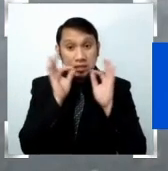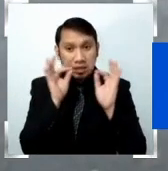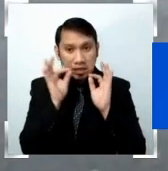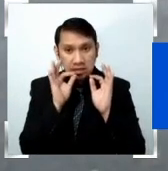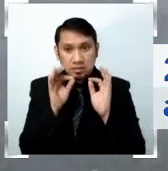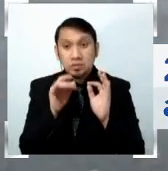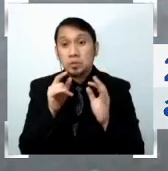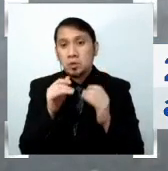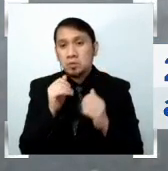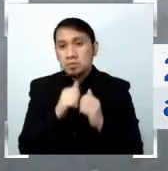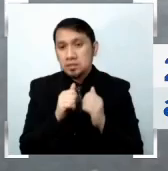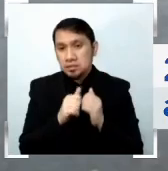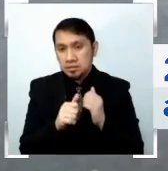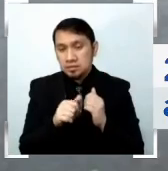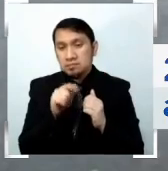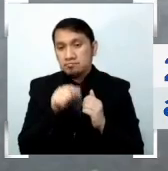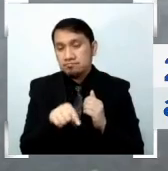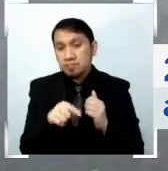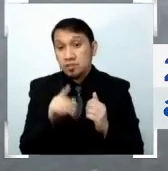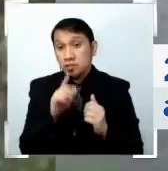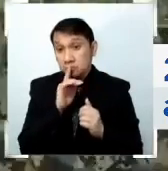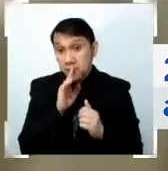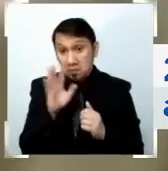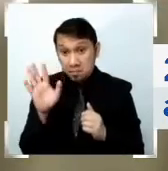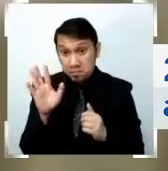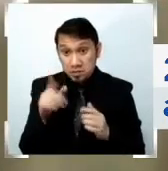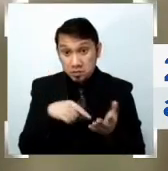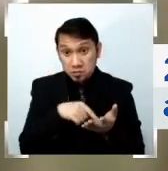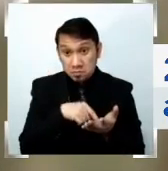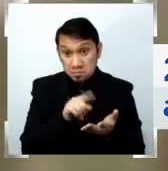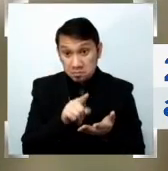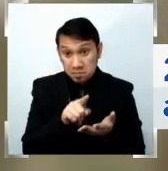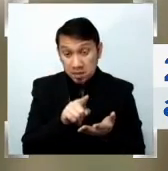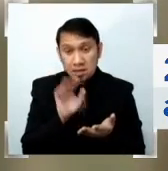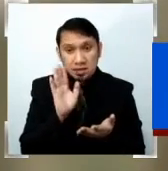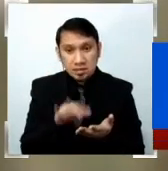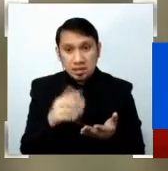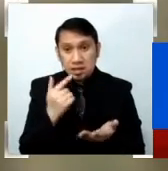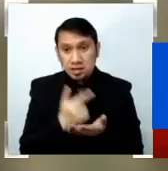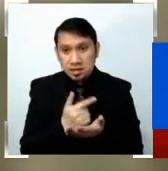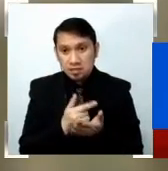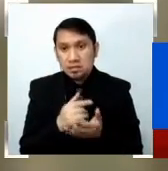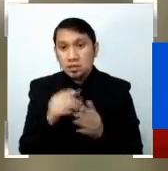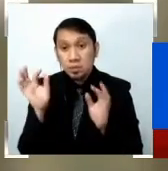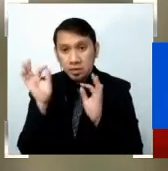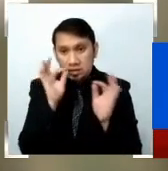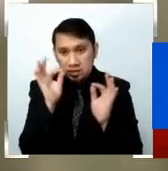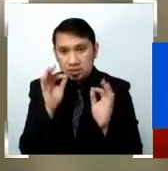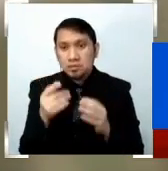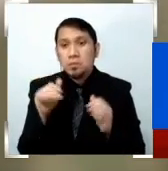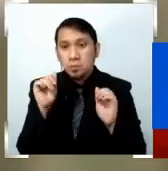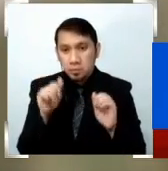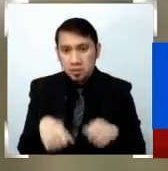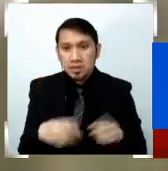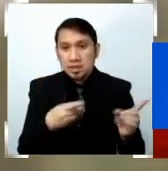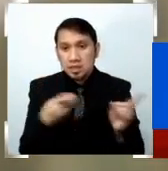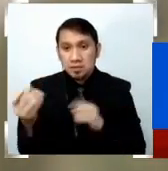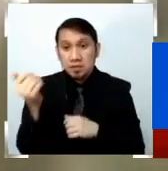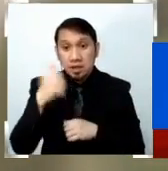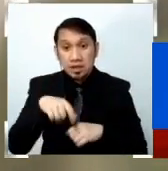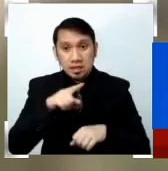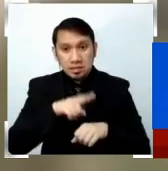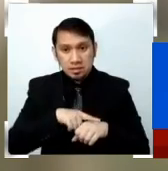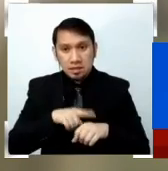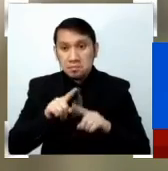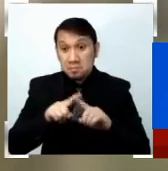mga ipinangakong bayad sa mga baril ay droga. Pwede niyang i-deliver anytime. Basta magkasundo lang daw sila sa presyo at